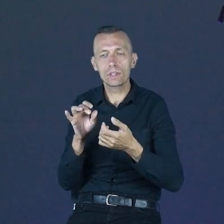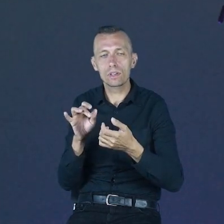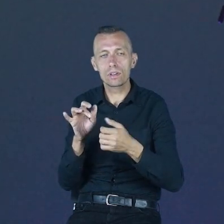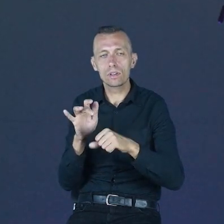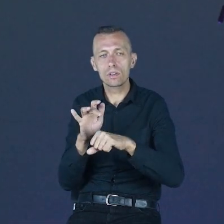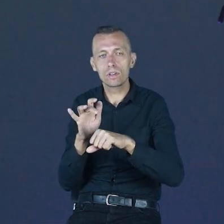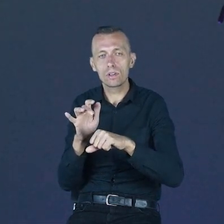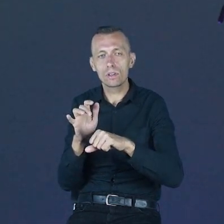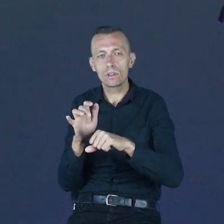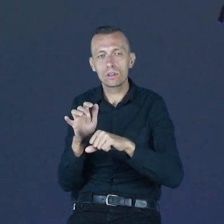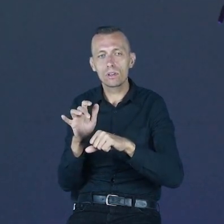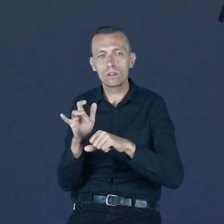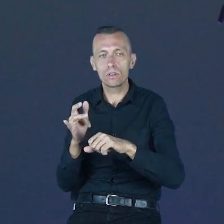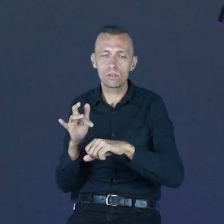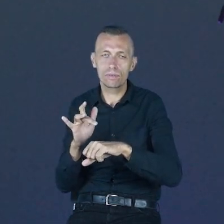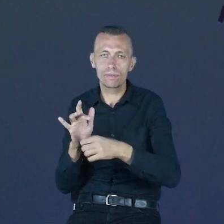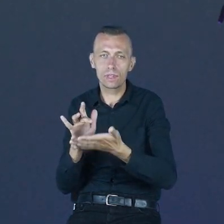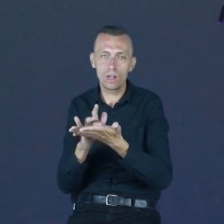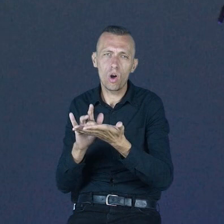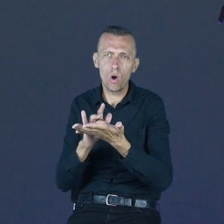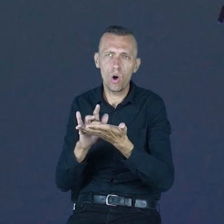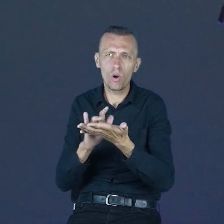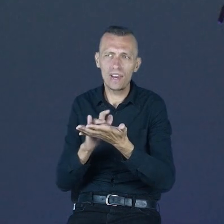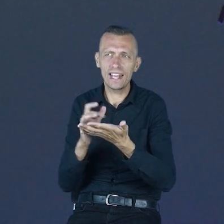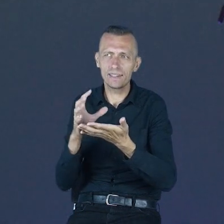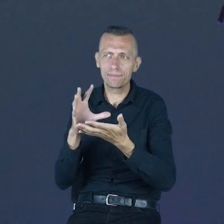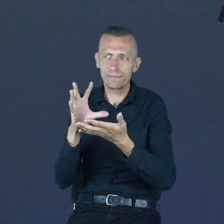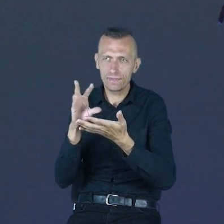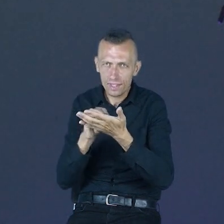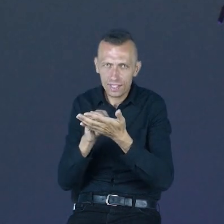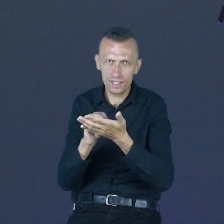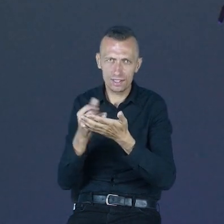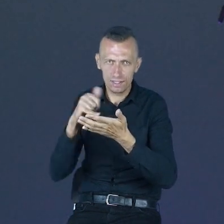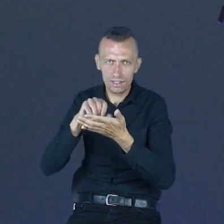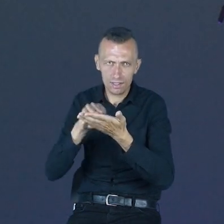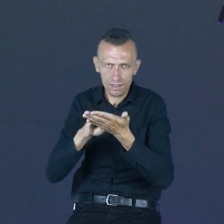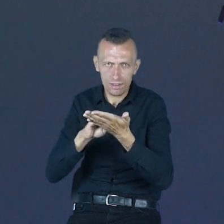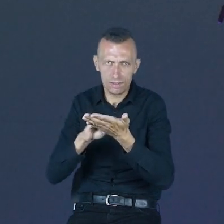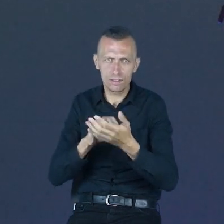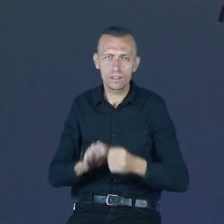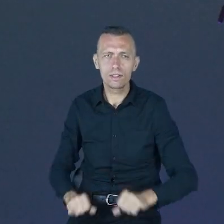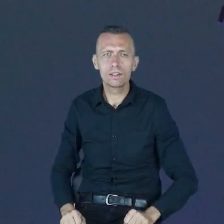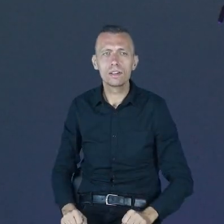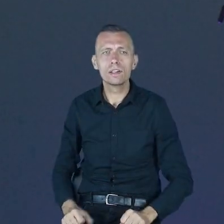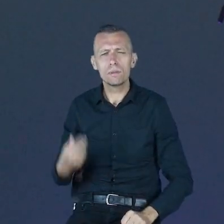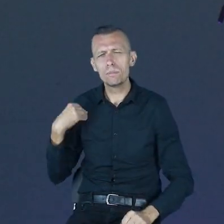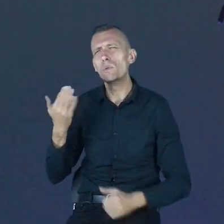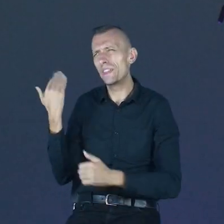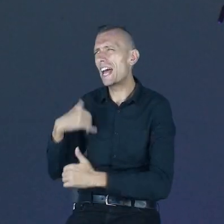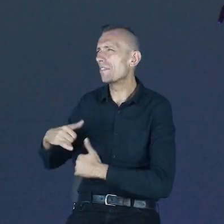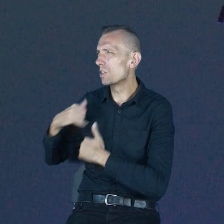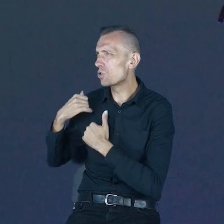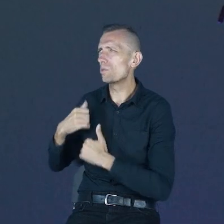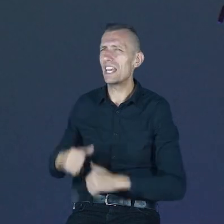Ta właśnie tarcza wiary ochroni cię przed pociskiem starych krzywd i wypominania